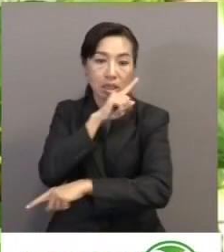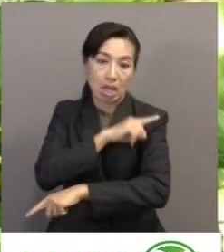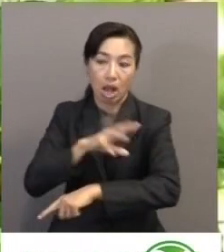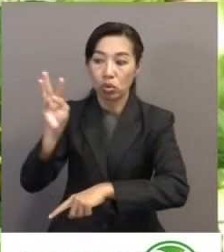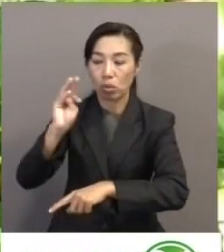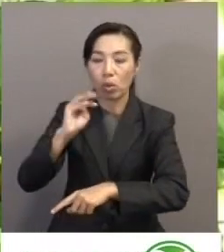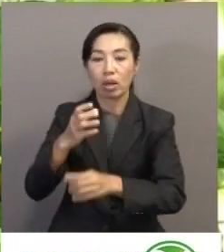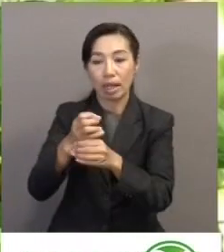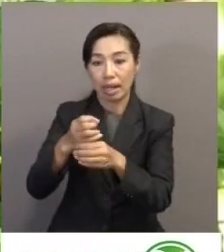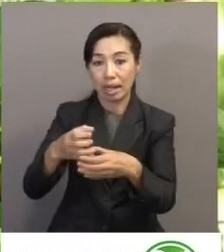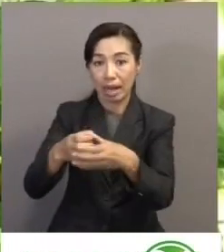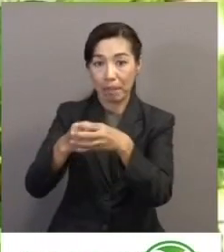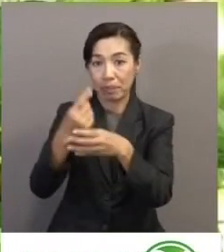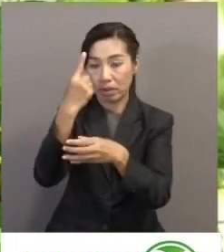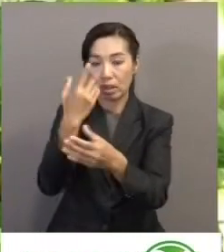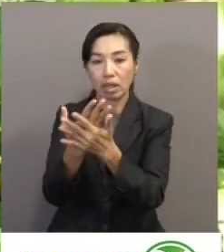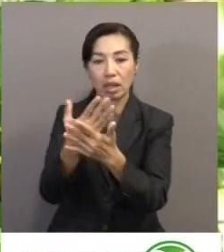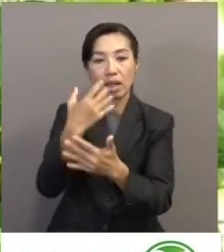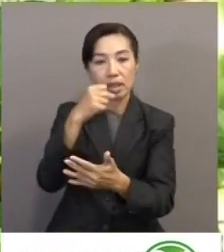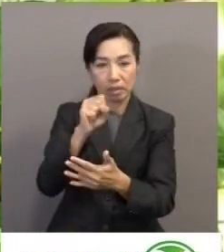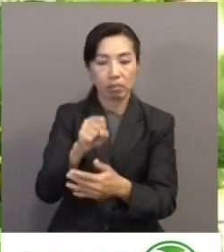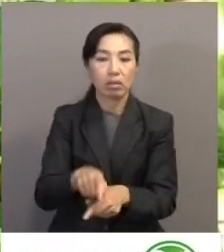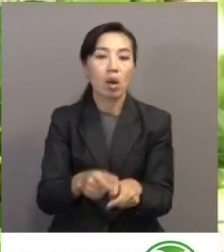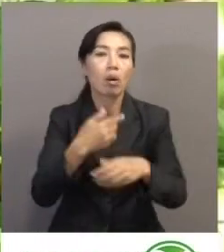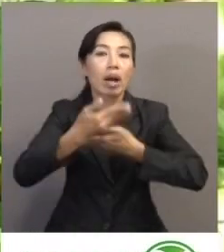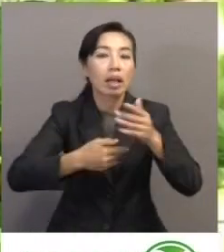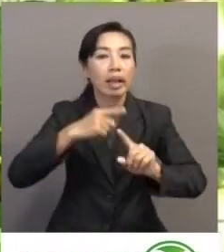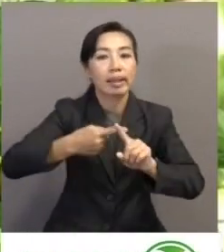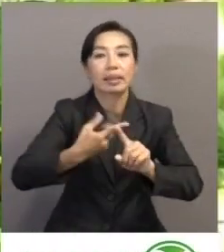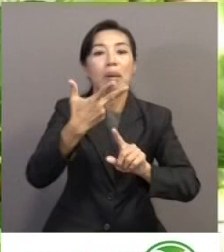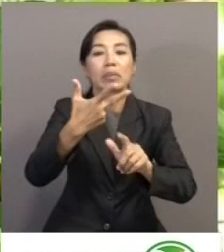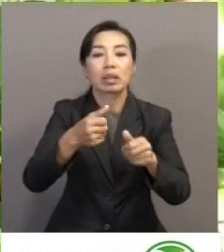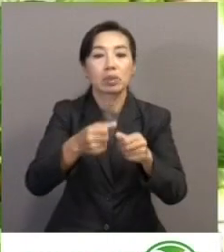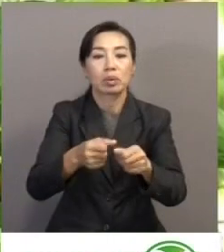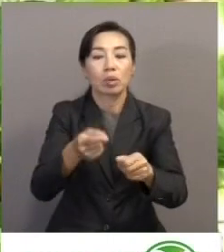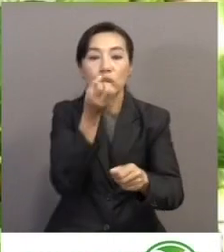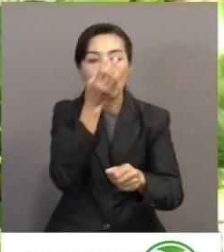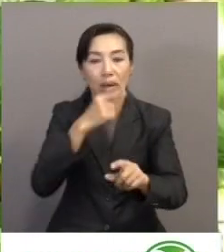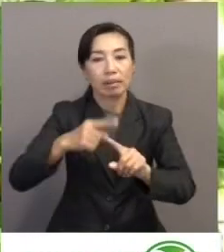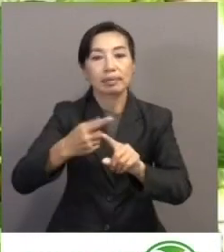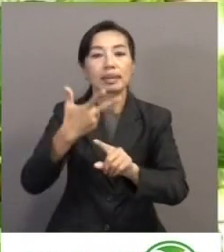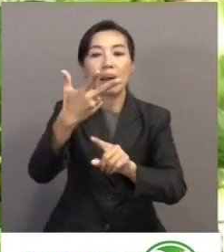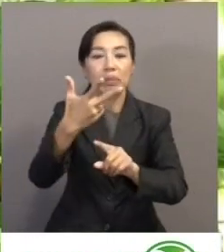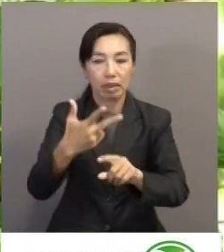10บาทมันได้ทั้ง3เดือนมันเป็นรายได้ที่ดี